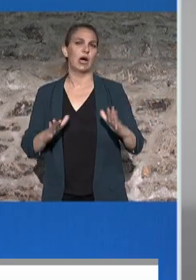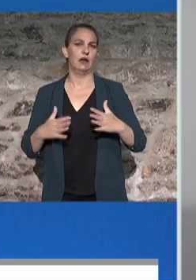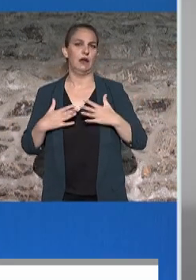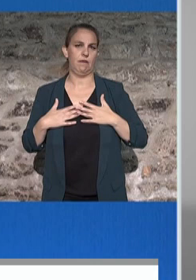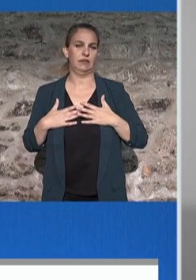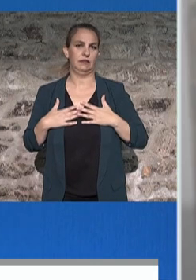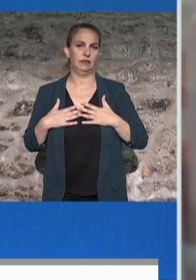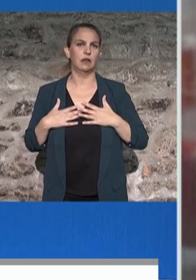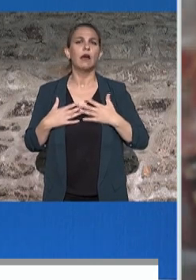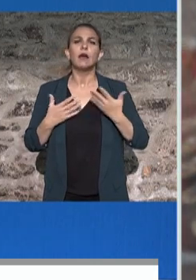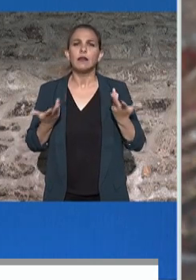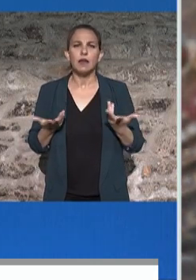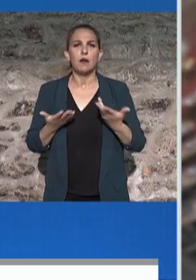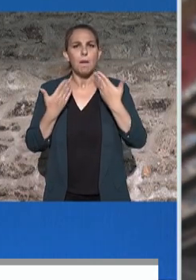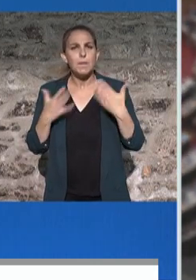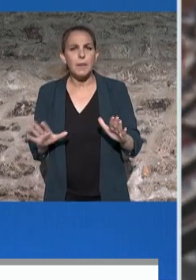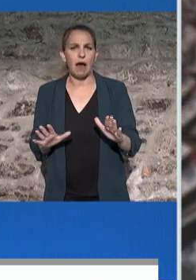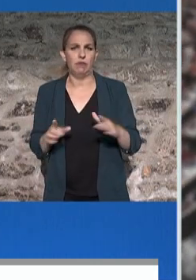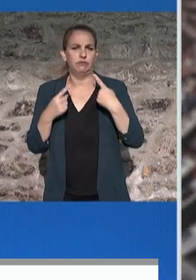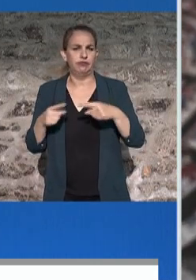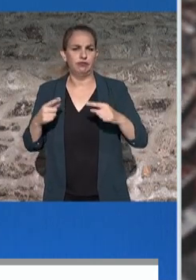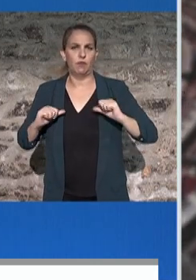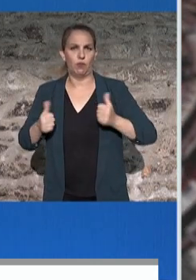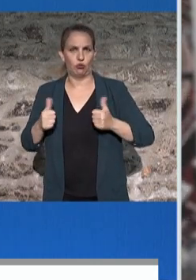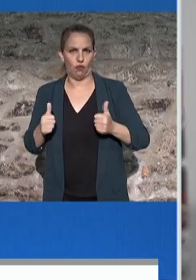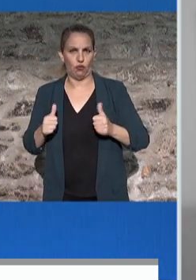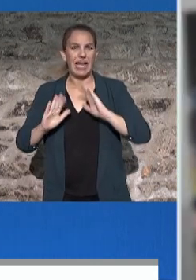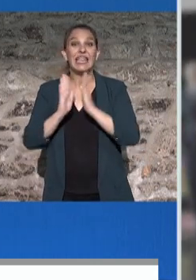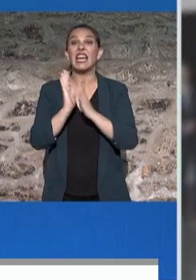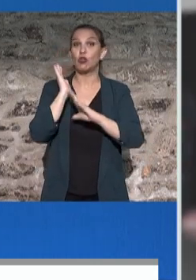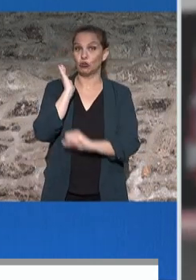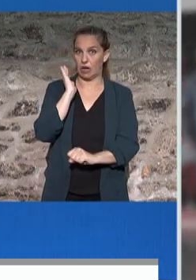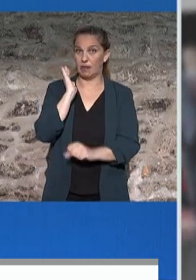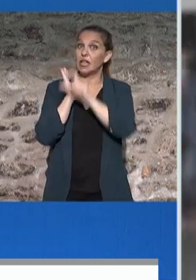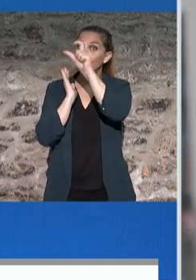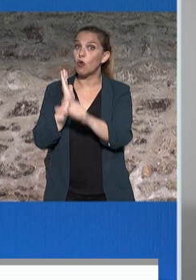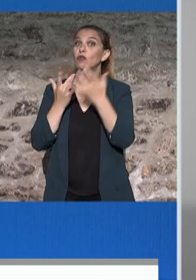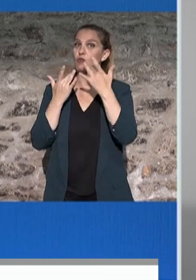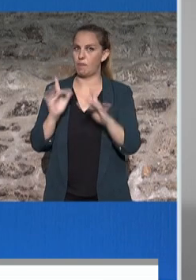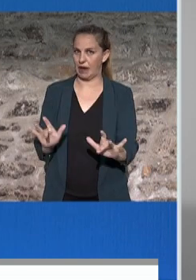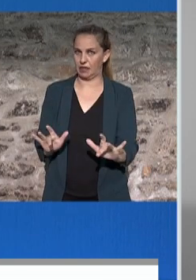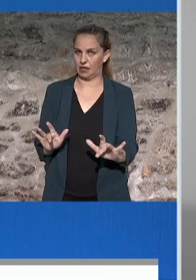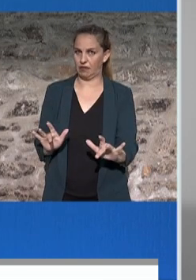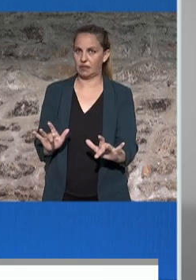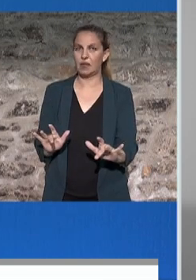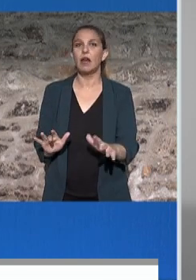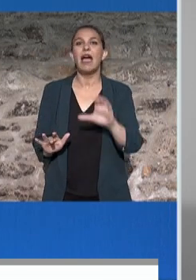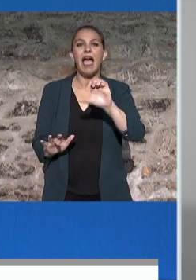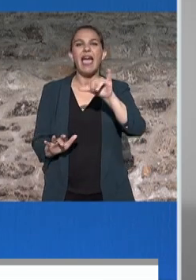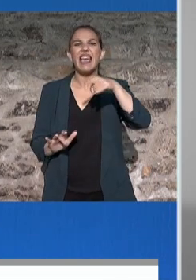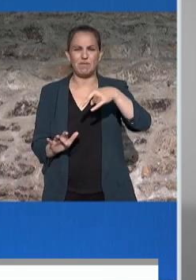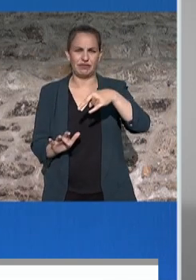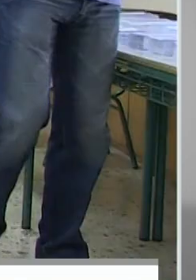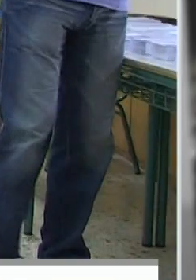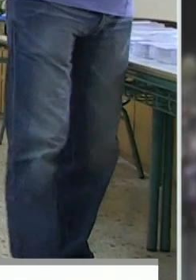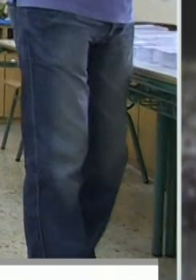η οποία θα γίνει και με το σύστημα της ενισχυμένης αναλογικής. Επομένως, επιχειρείται να μπουν από τώρα κάποιες κόκκινες γραμμές και να μην